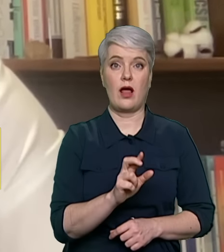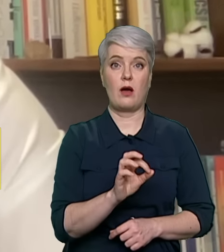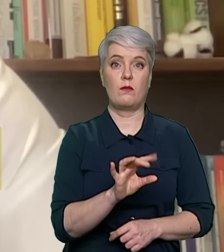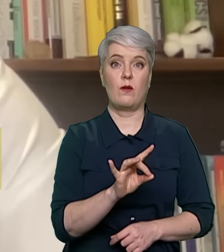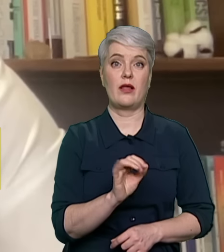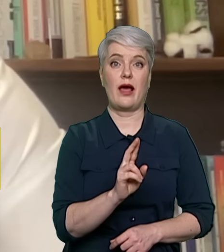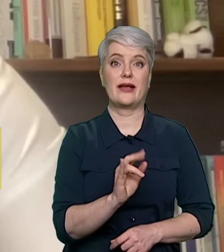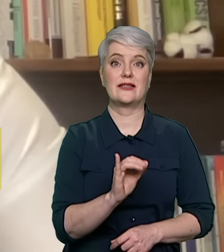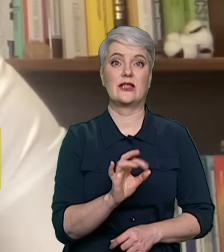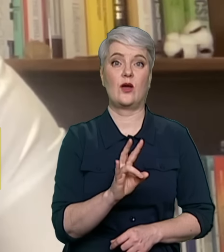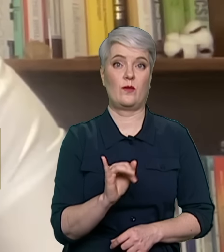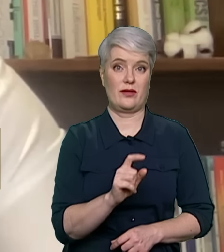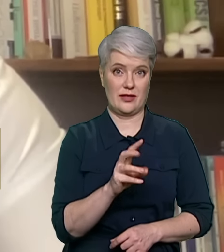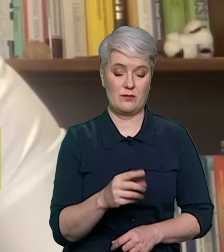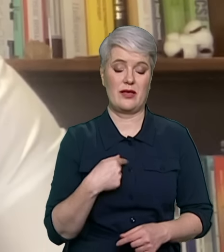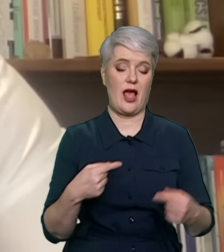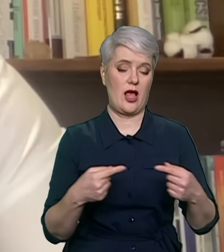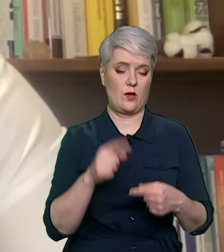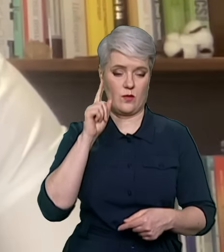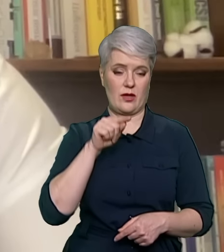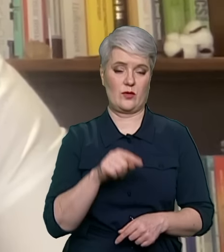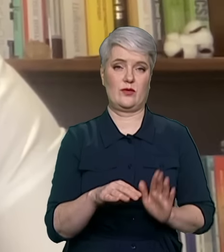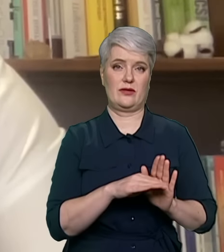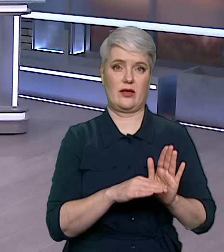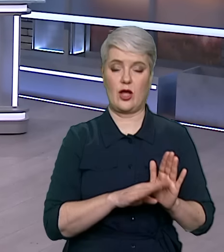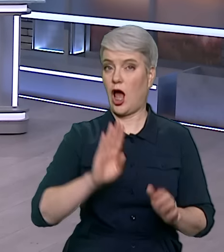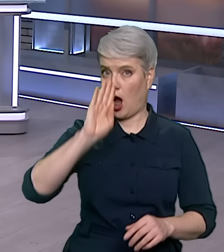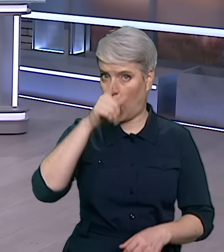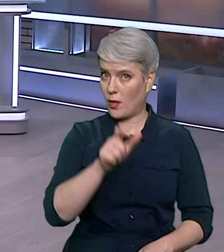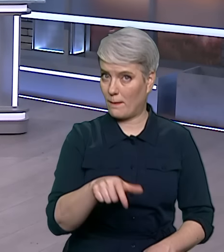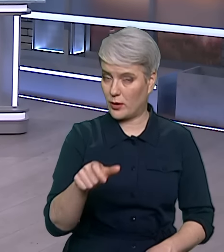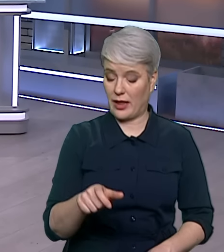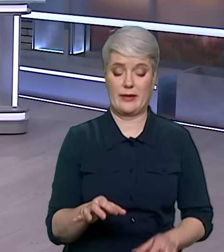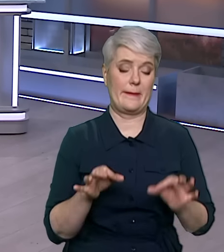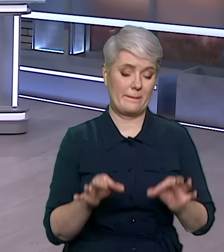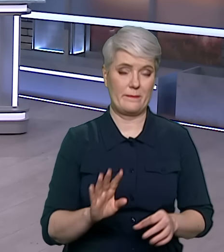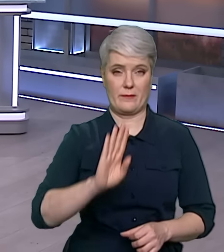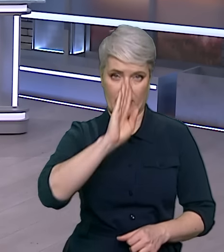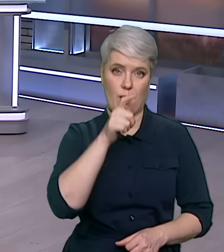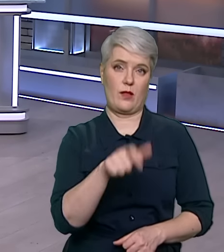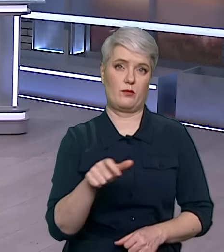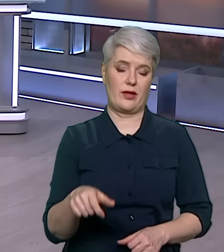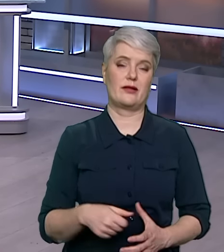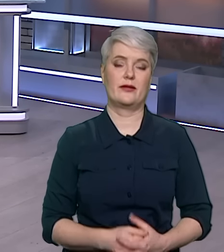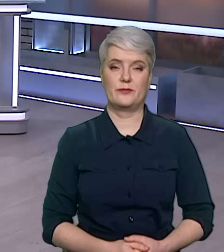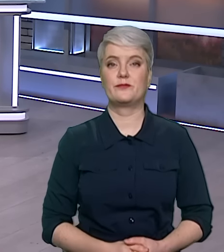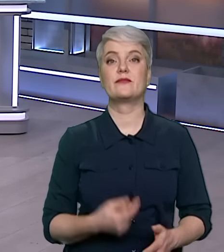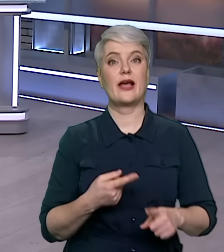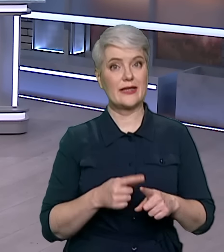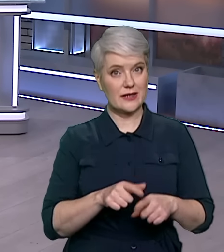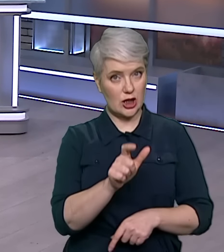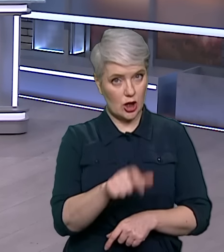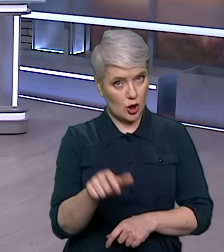статтю. Колаборанти. Ось ці люди, які... Колаборант, да, абсолютно вірно. Ось ці люди, які